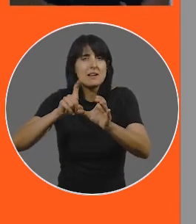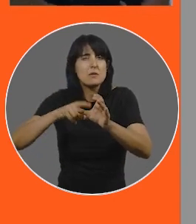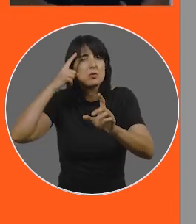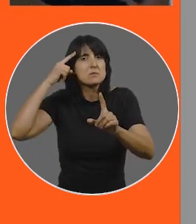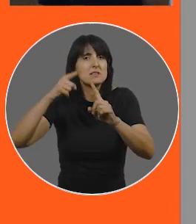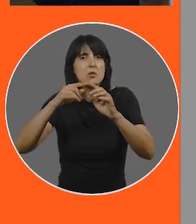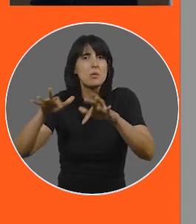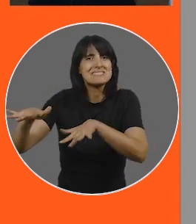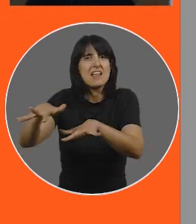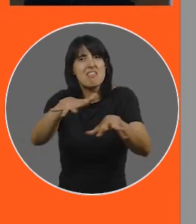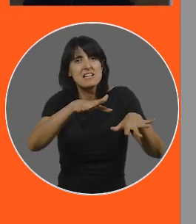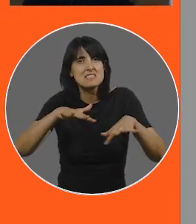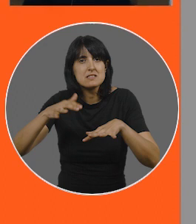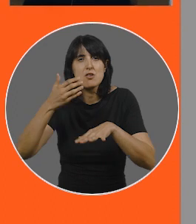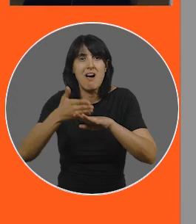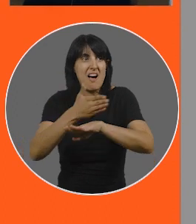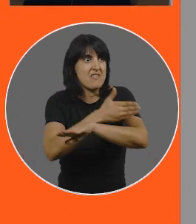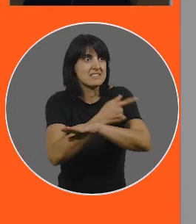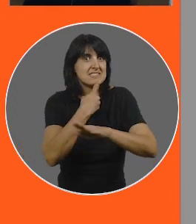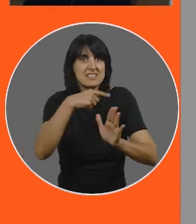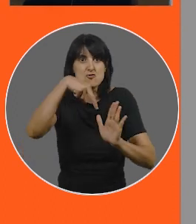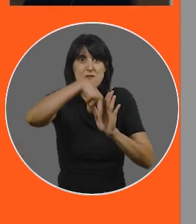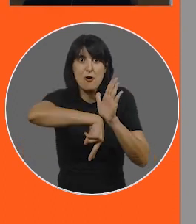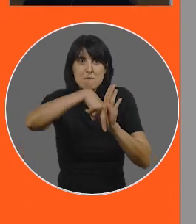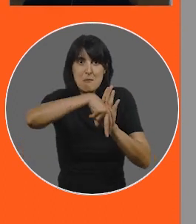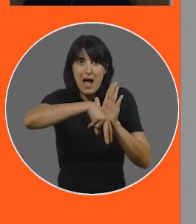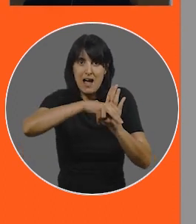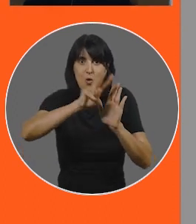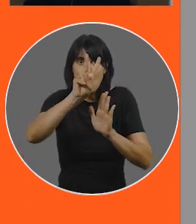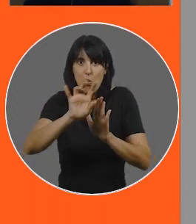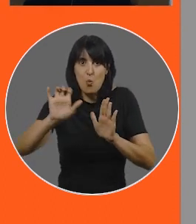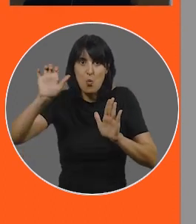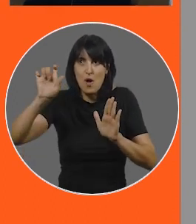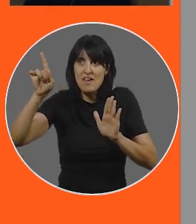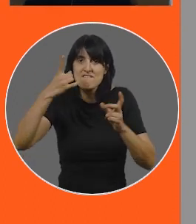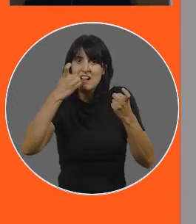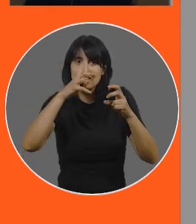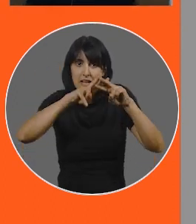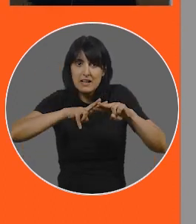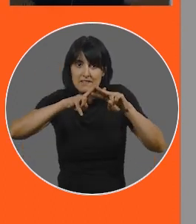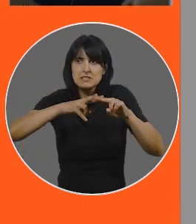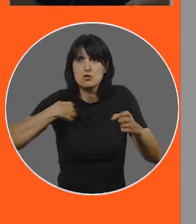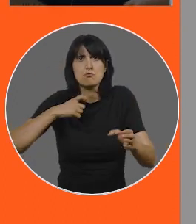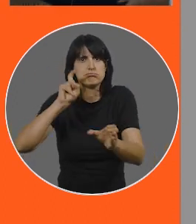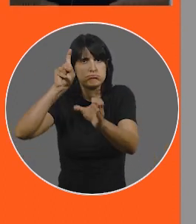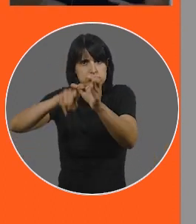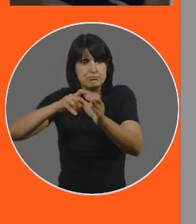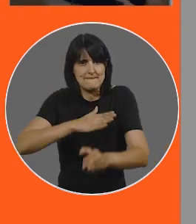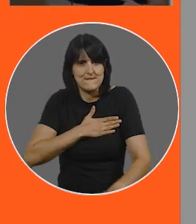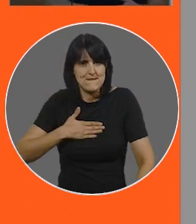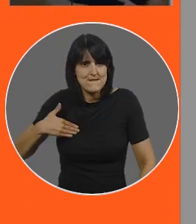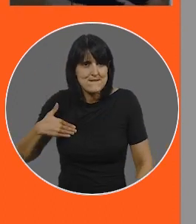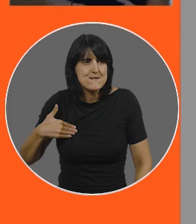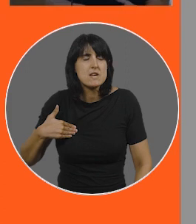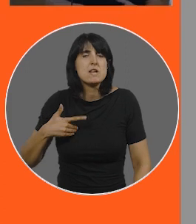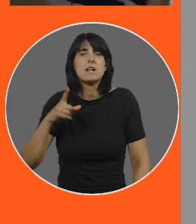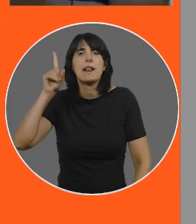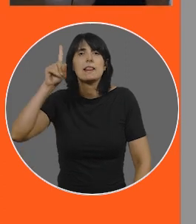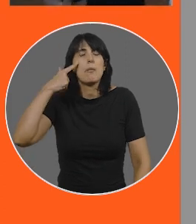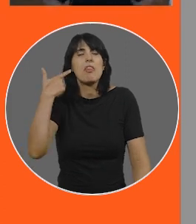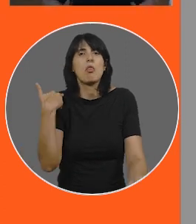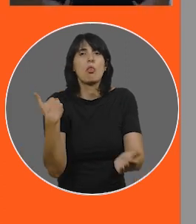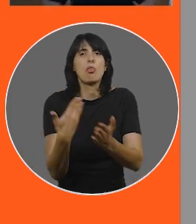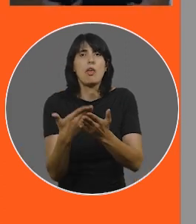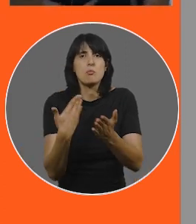en estandardització, per exemple, aquella norma que parlaves, ara hi ha un mandat de la Unió Europea que s'ha de revisar, doncs volem ser-hi, volem